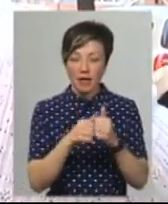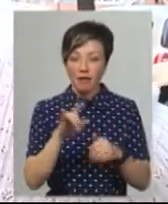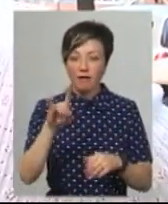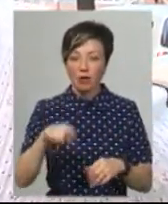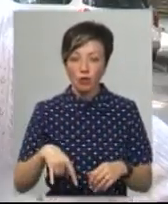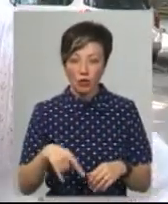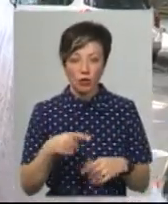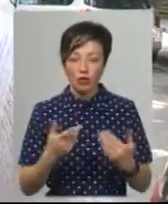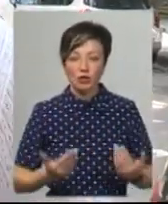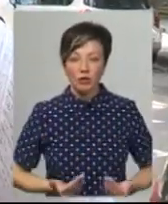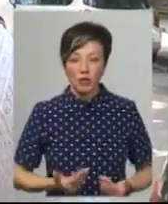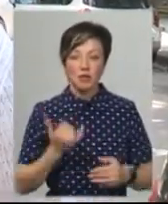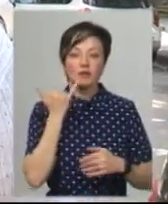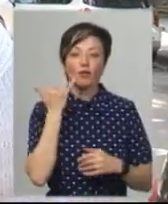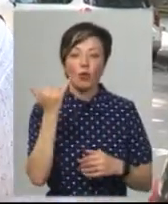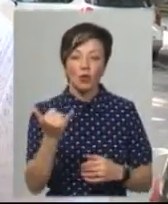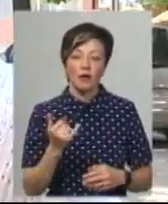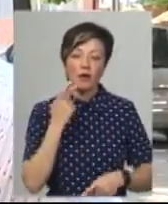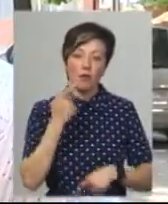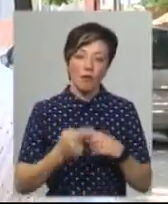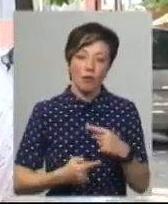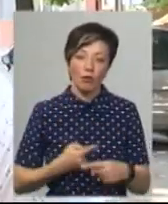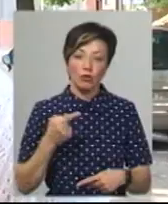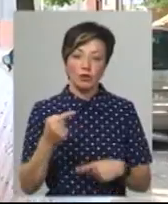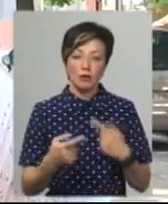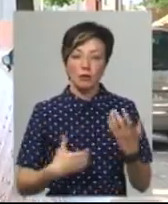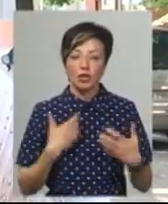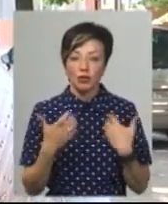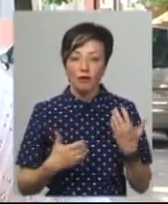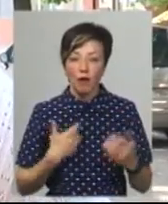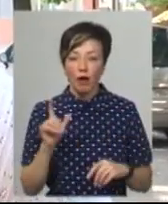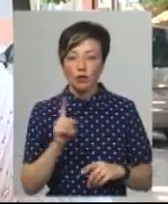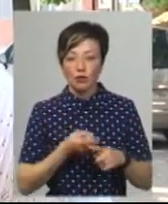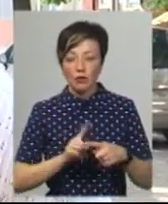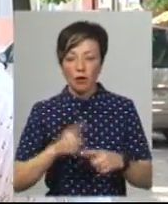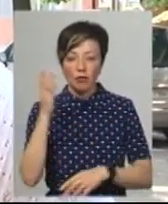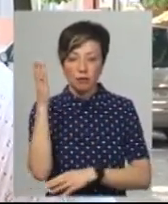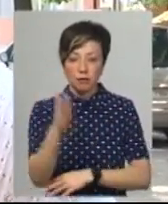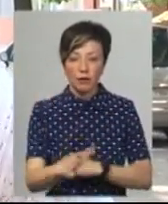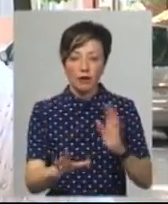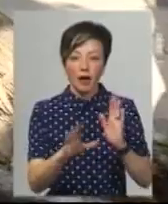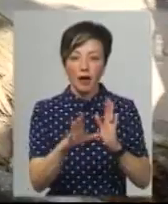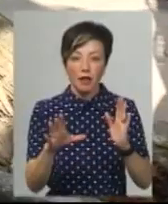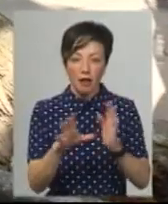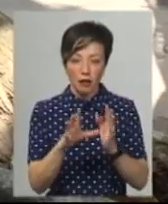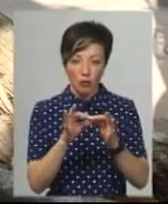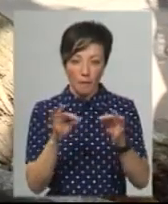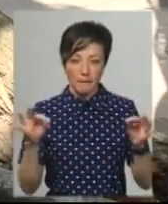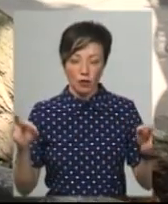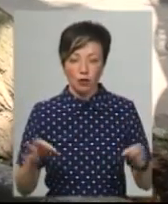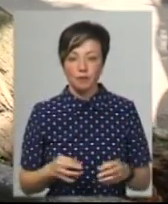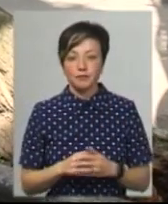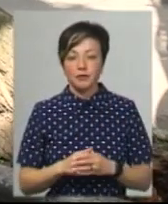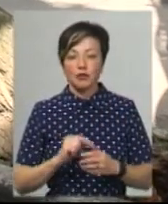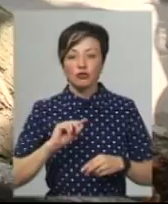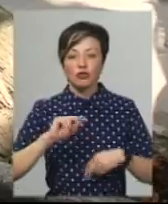він тут не живе, він дзвонив без кінця. Переживали, що воно впаде на електромережу. Приїхав через